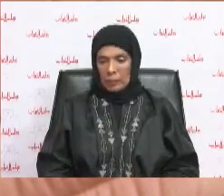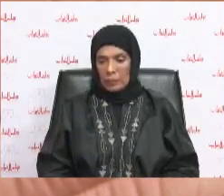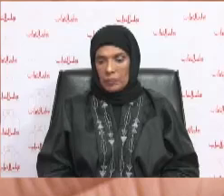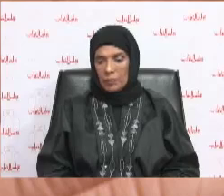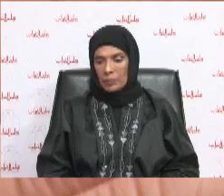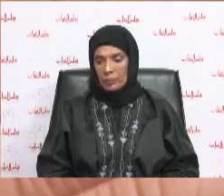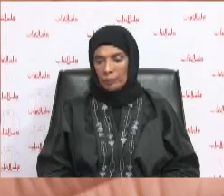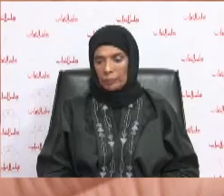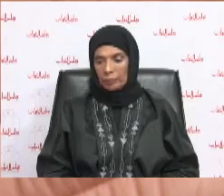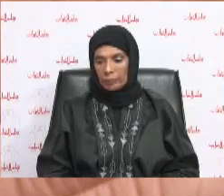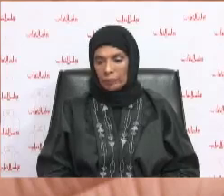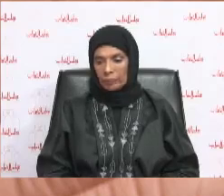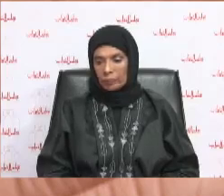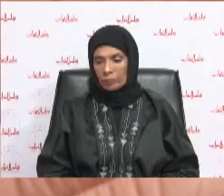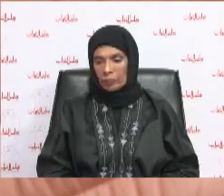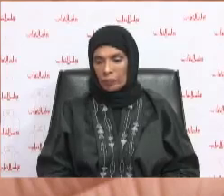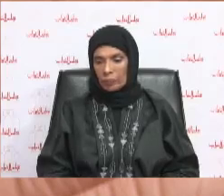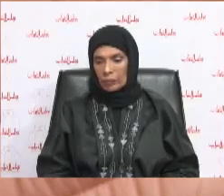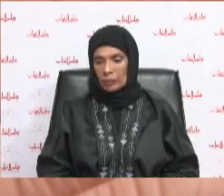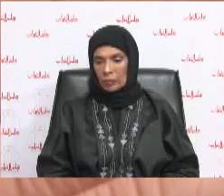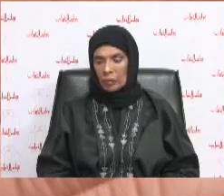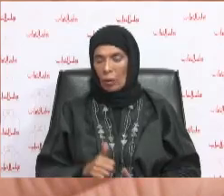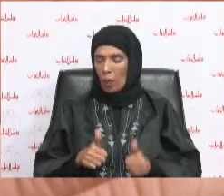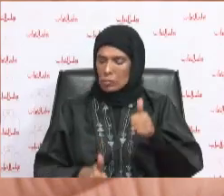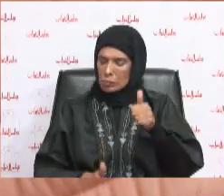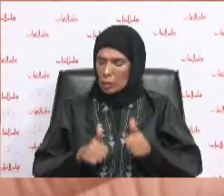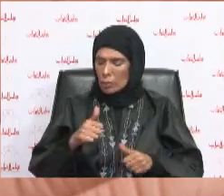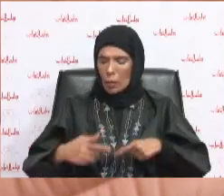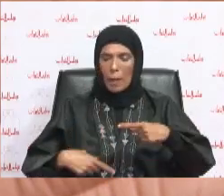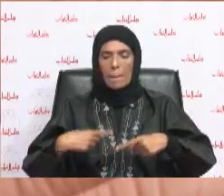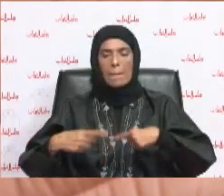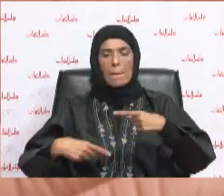لكن نوصي بأن يتم تقييم هذه